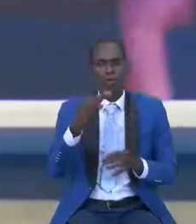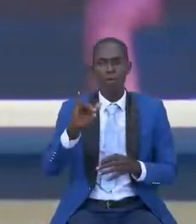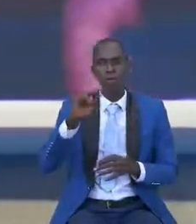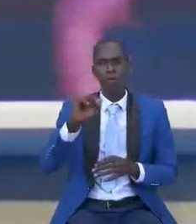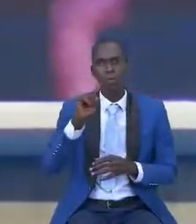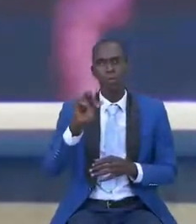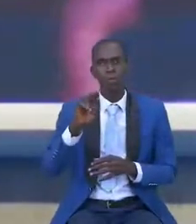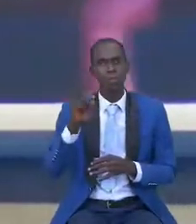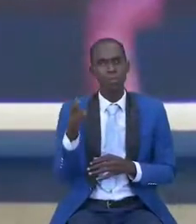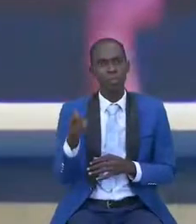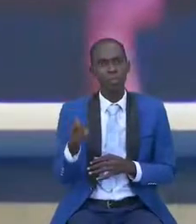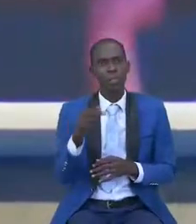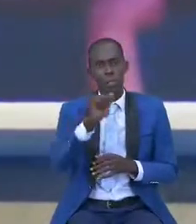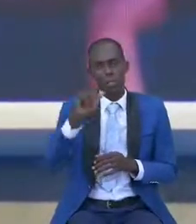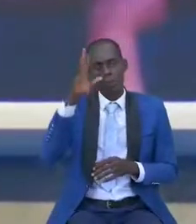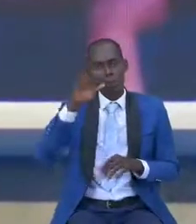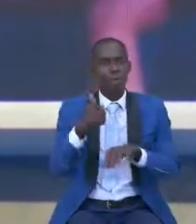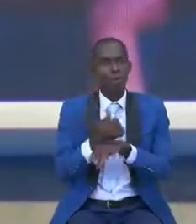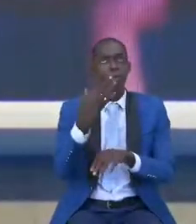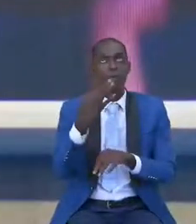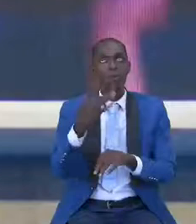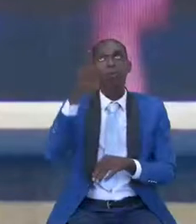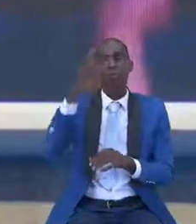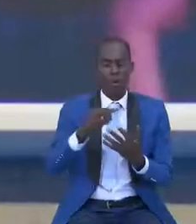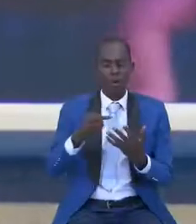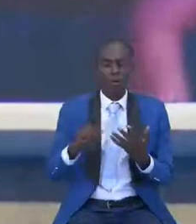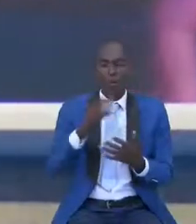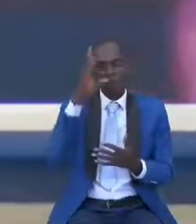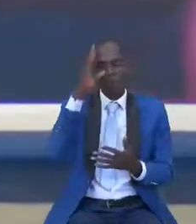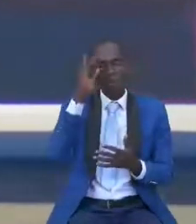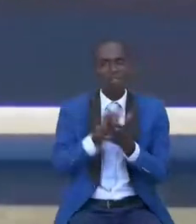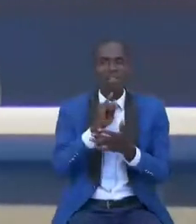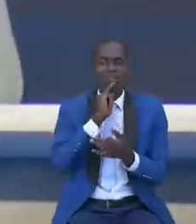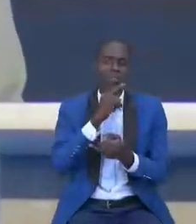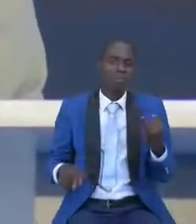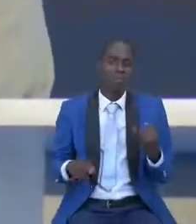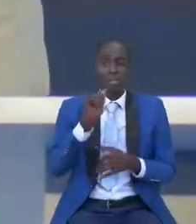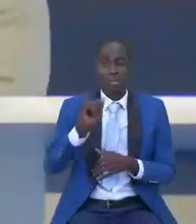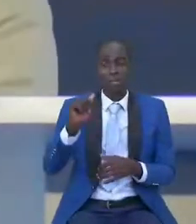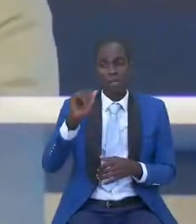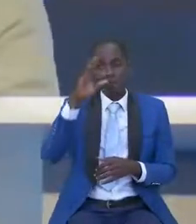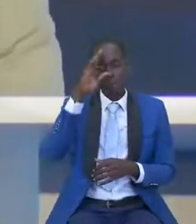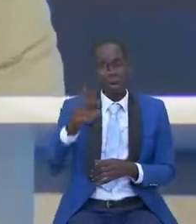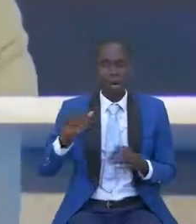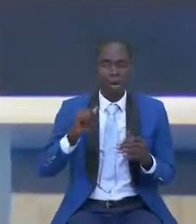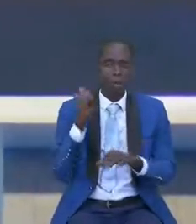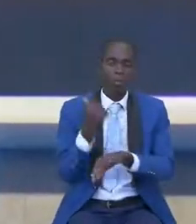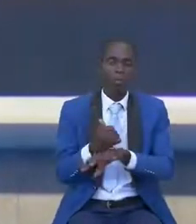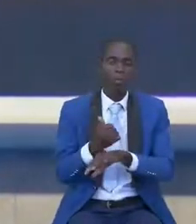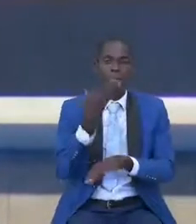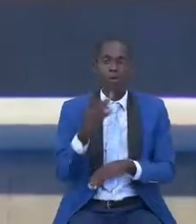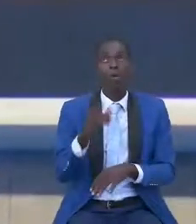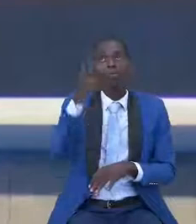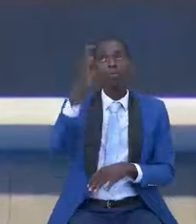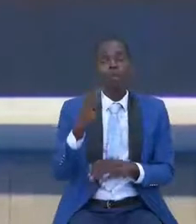de Nazareth, cet homme à qui Dieu a rendu témoignage devant vous, ça c'est final.